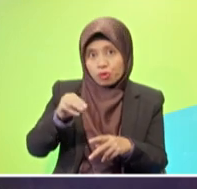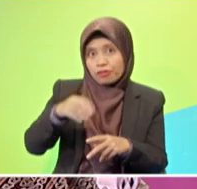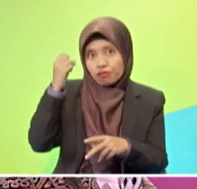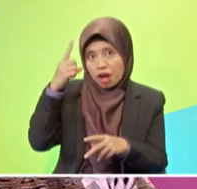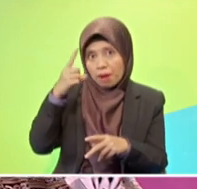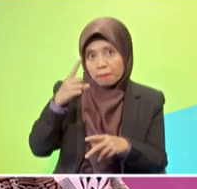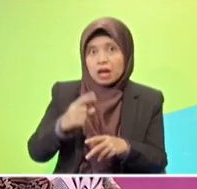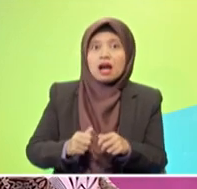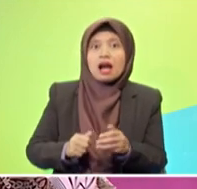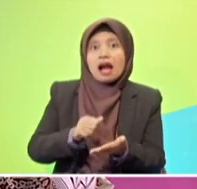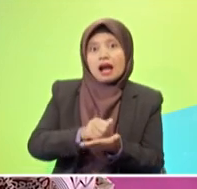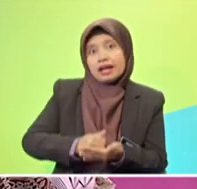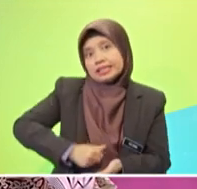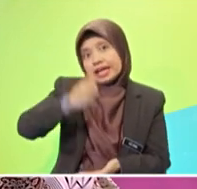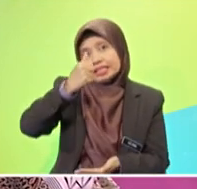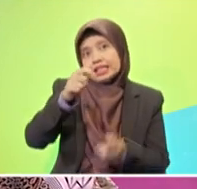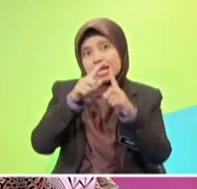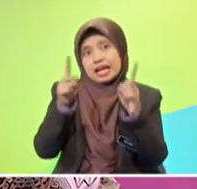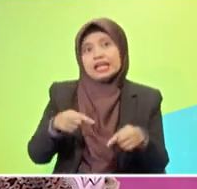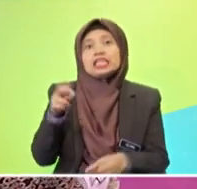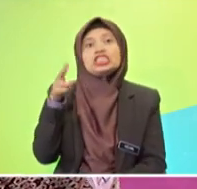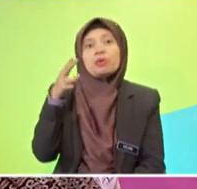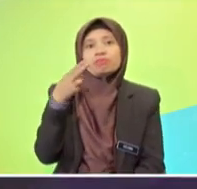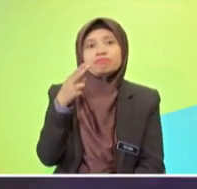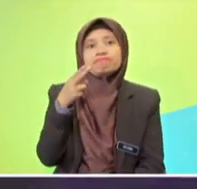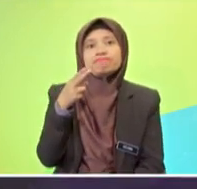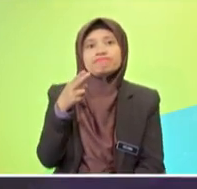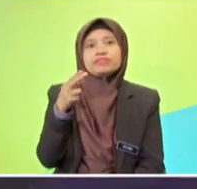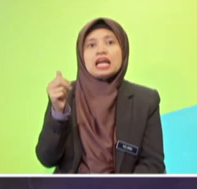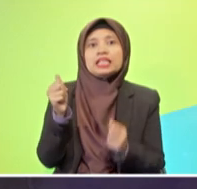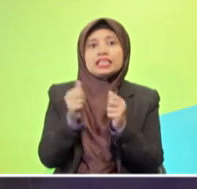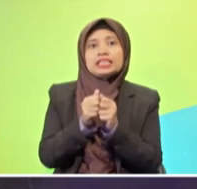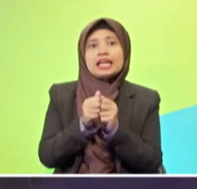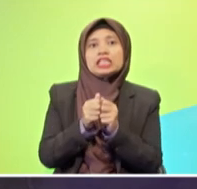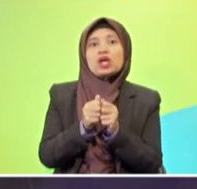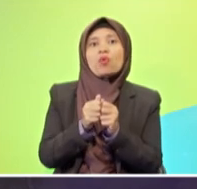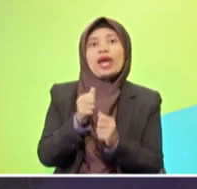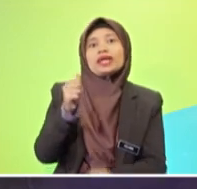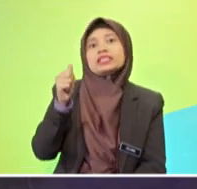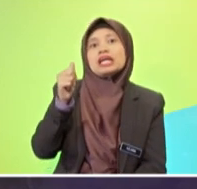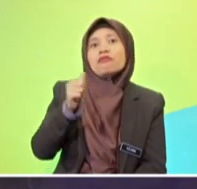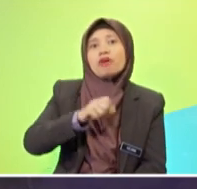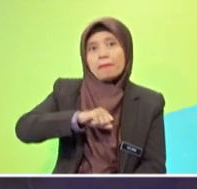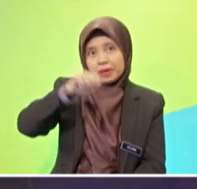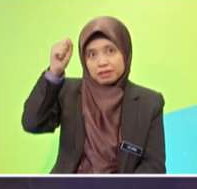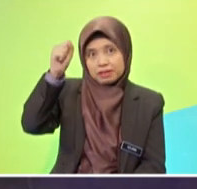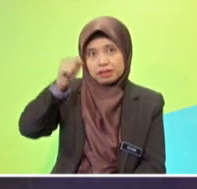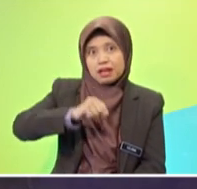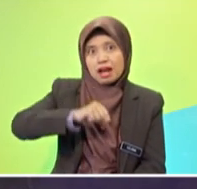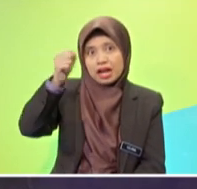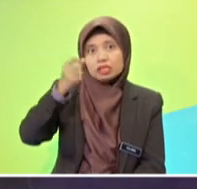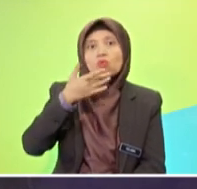hijau yang ada di tangan mereka oke dengan teknik kue tadi kalau mereka Paham Silet